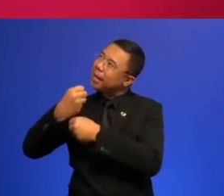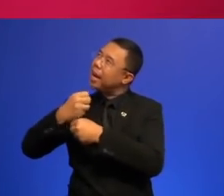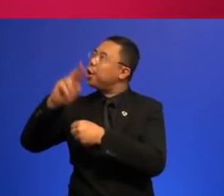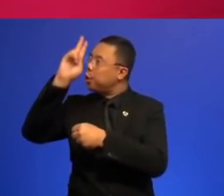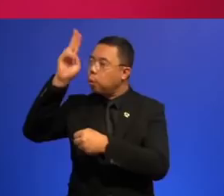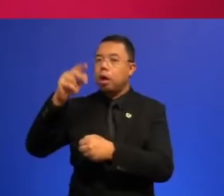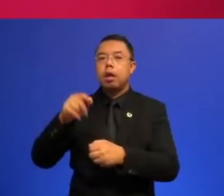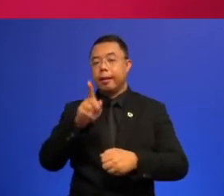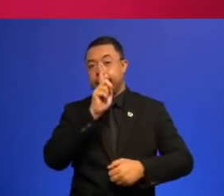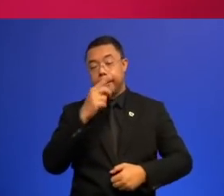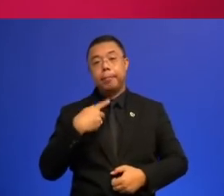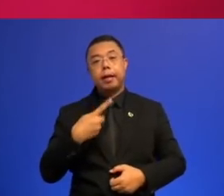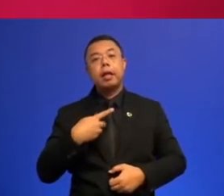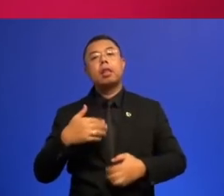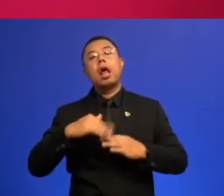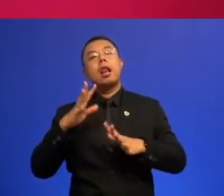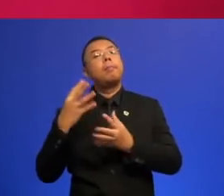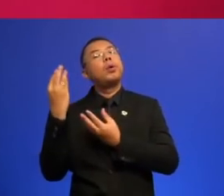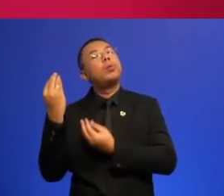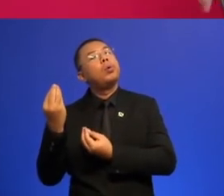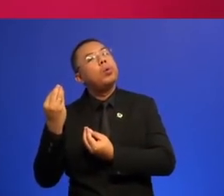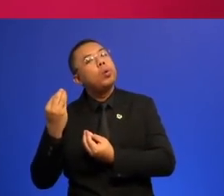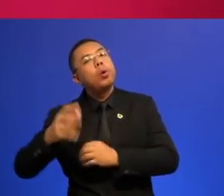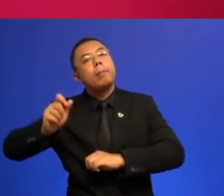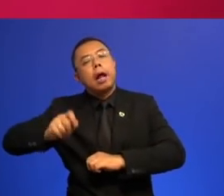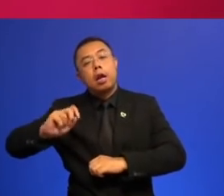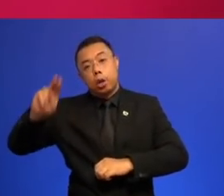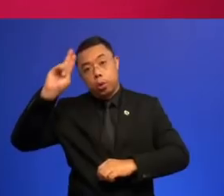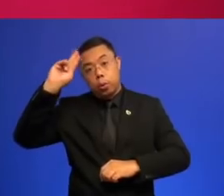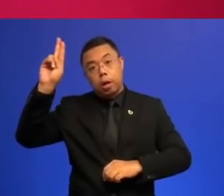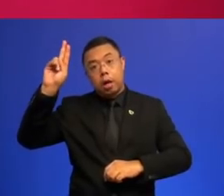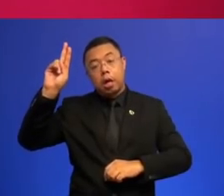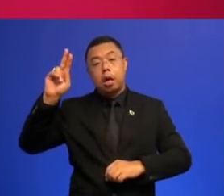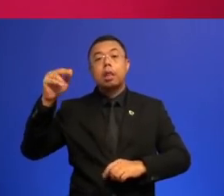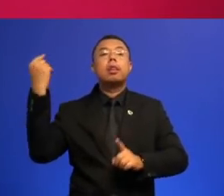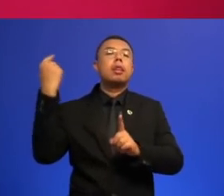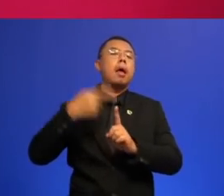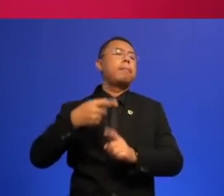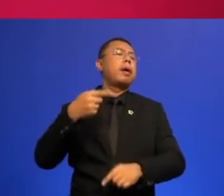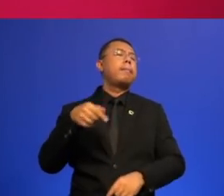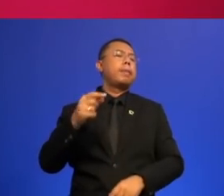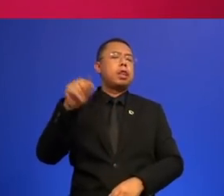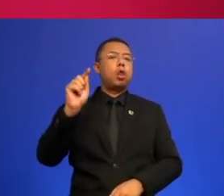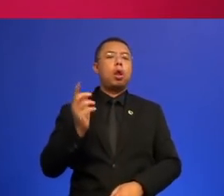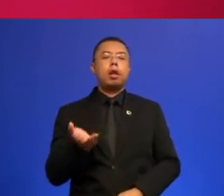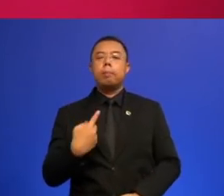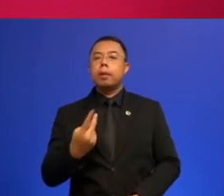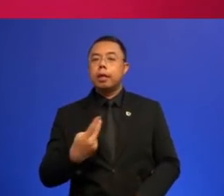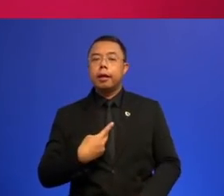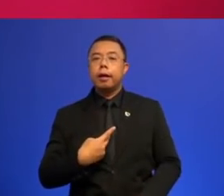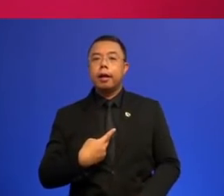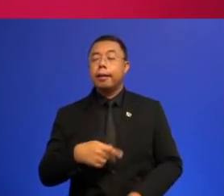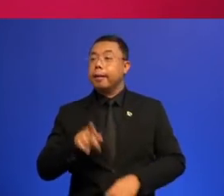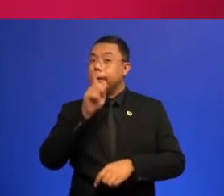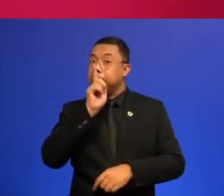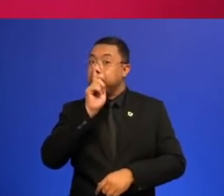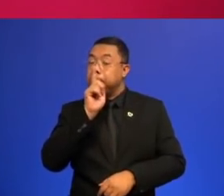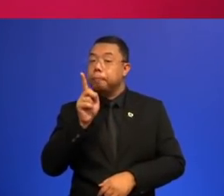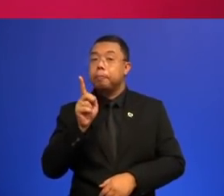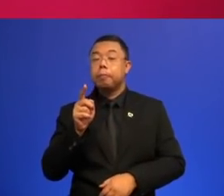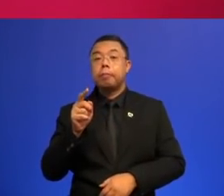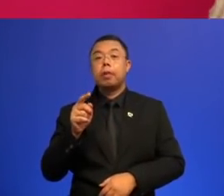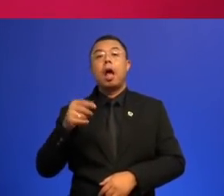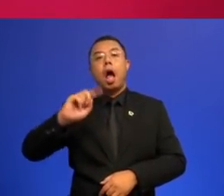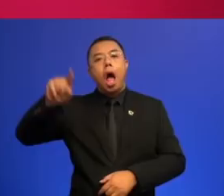Dengan diam kita lebih menantikan pengadilan Tuhan. Wah, tambah benar hidup kita jadinya. Dengan diam, satu